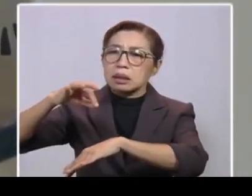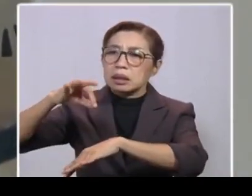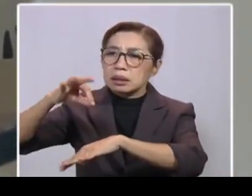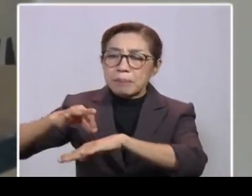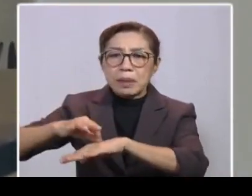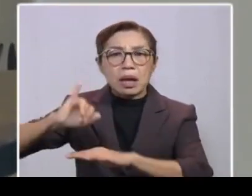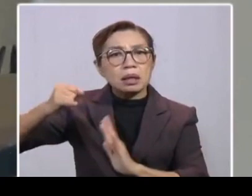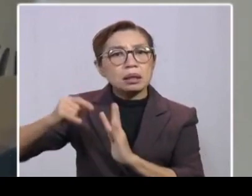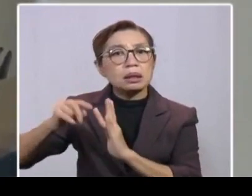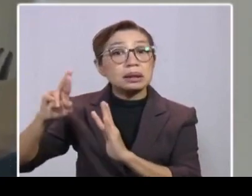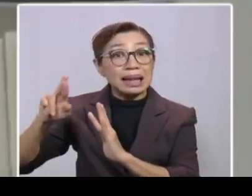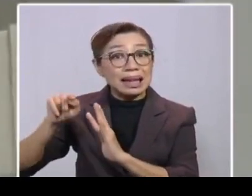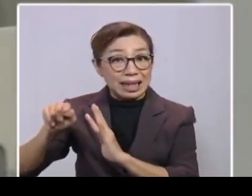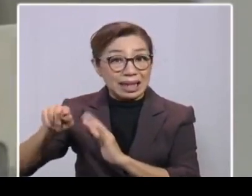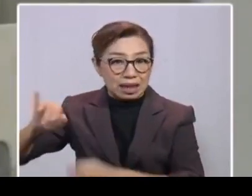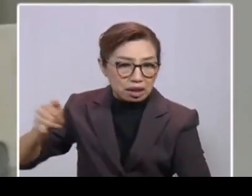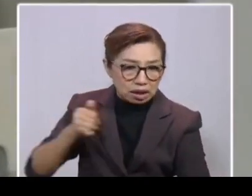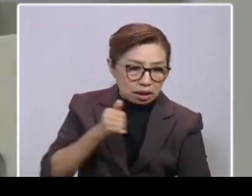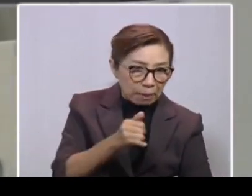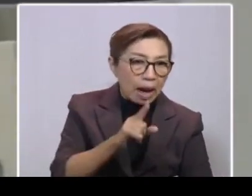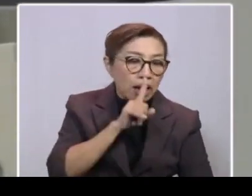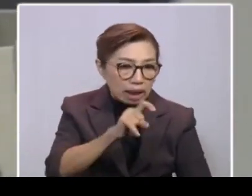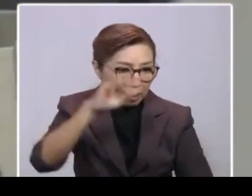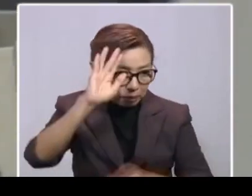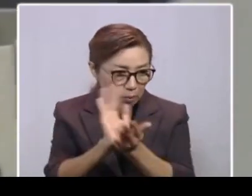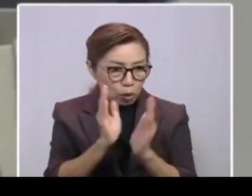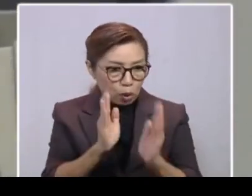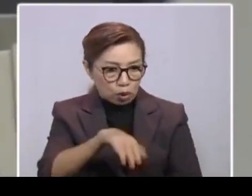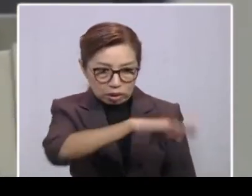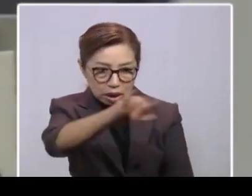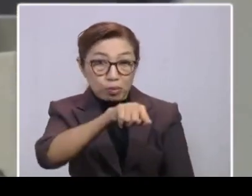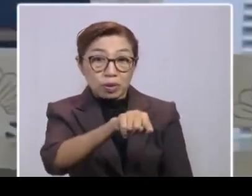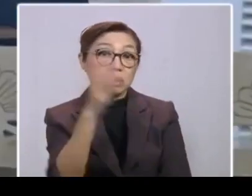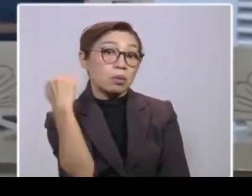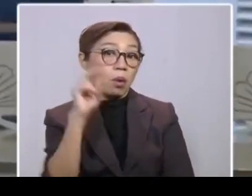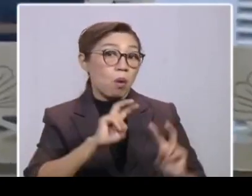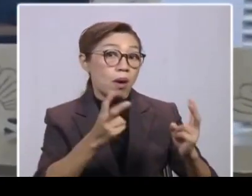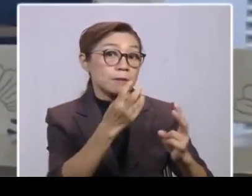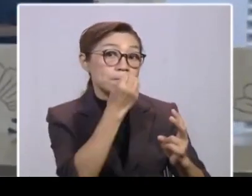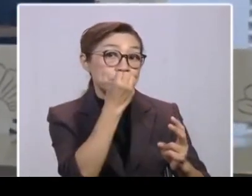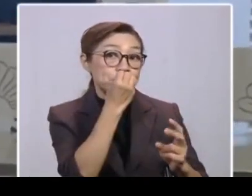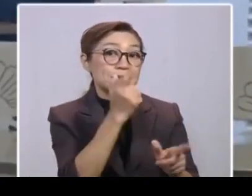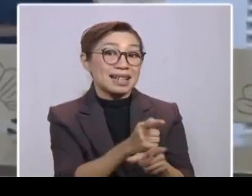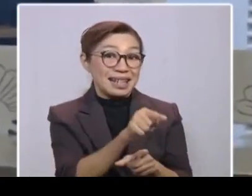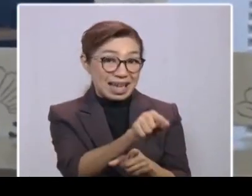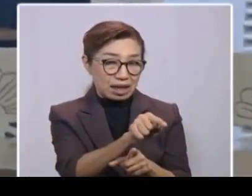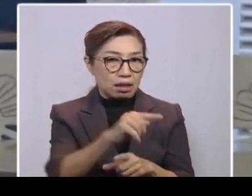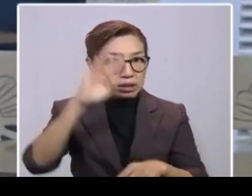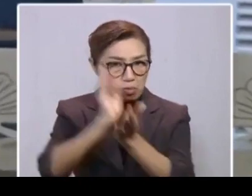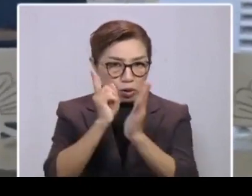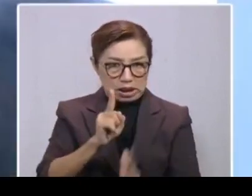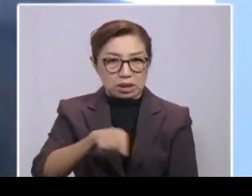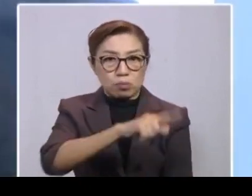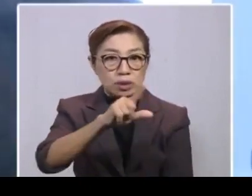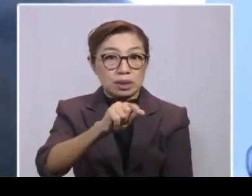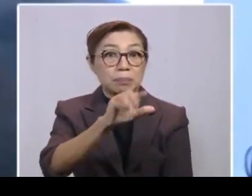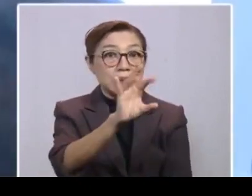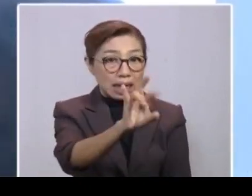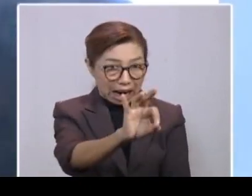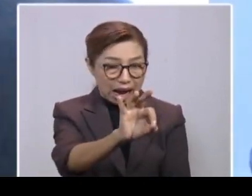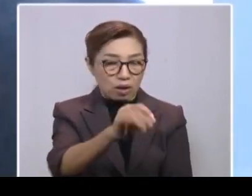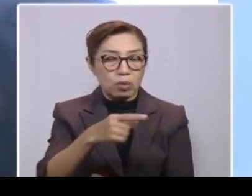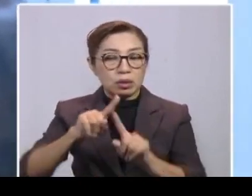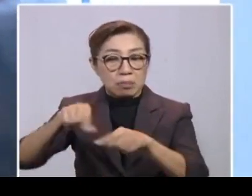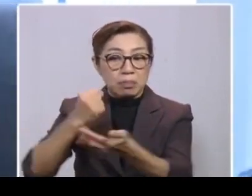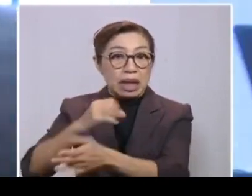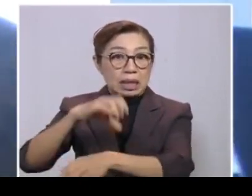อยู่ภายในงานบ้านกำนันนกวันเกิดเหตุนะครับทั้งหมดซึ่งมีนายตำรวจทั้งหมด 29นายก็แบ่งเป็นถูกออก